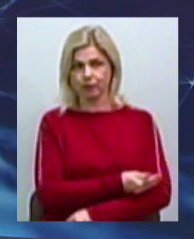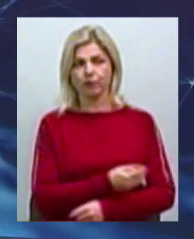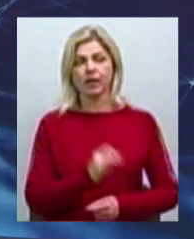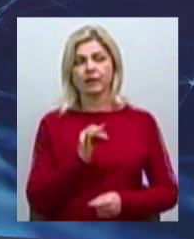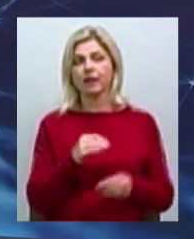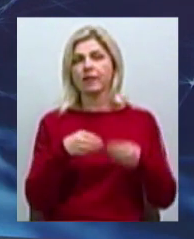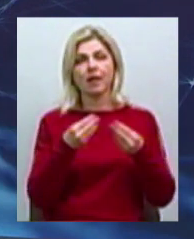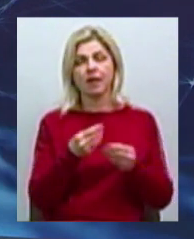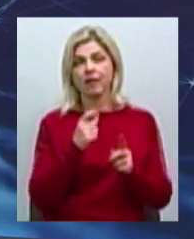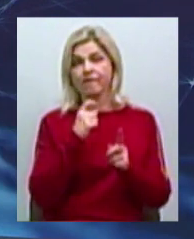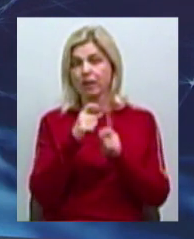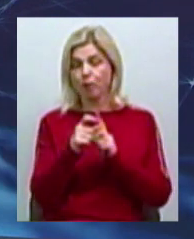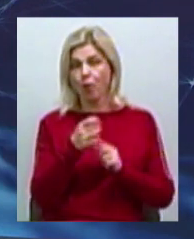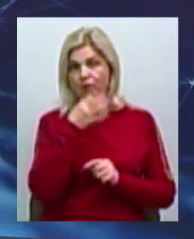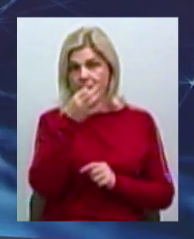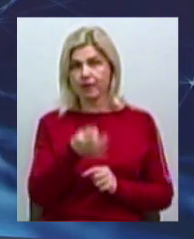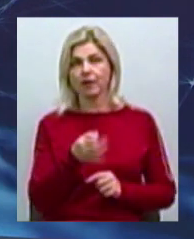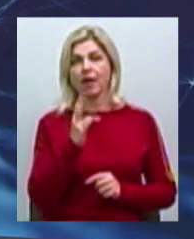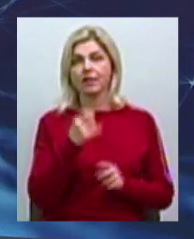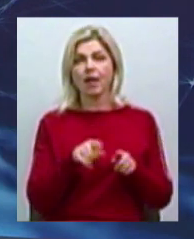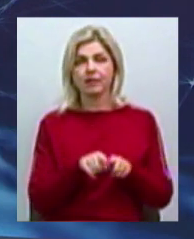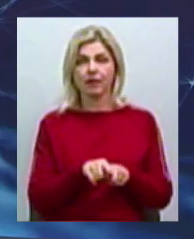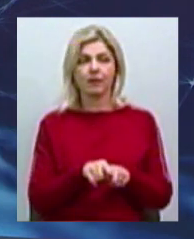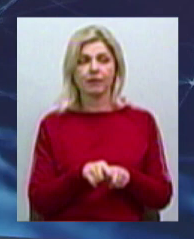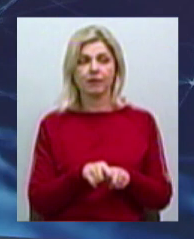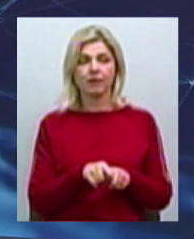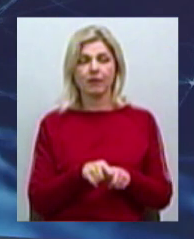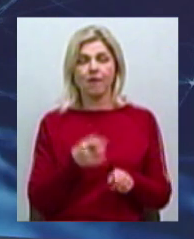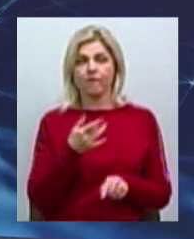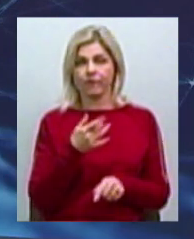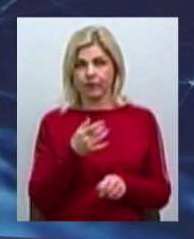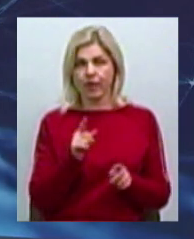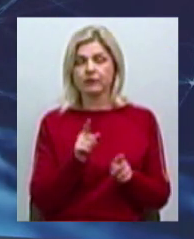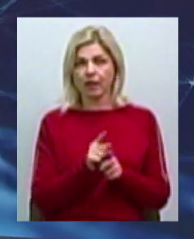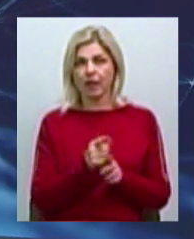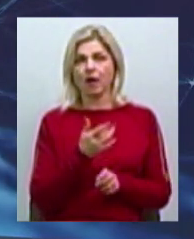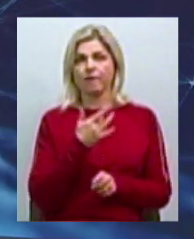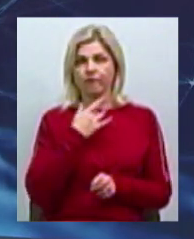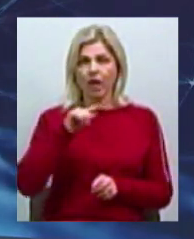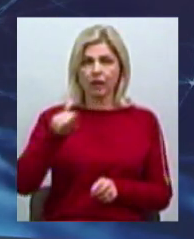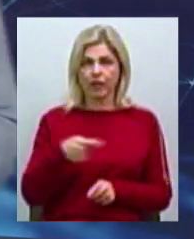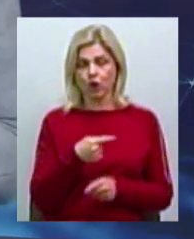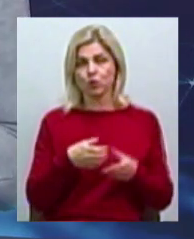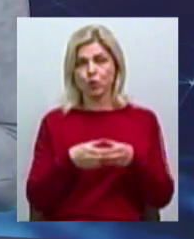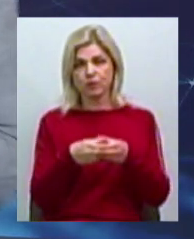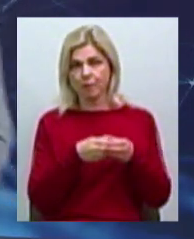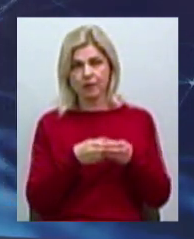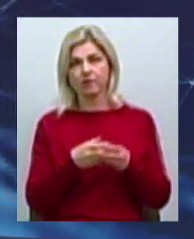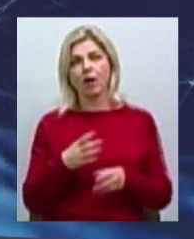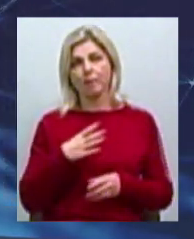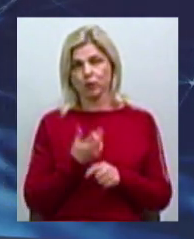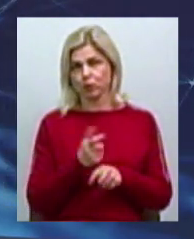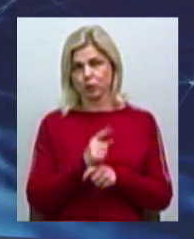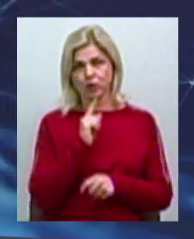дати відповідь на такі виклики суспільства було дуже,